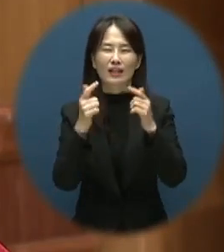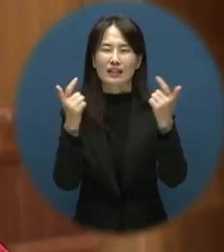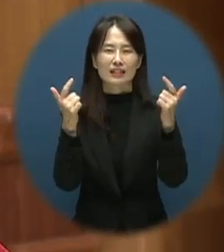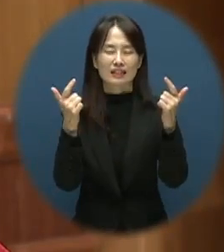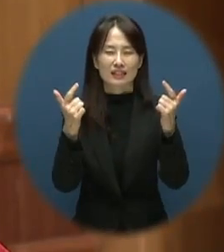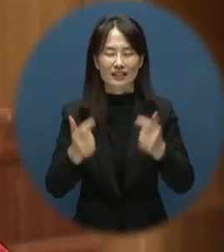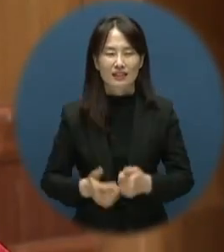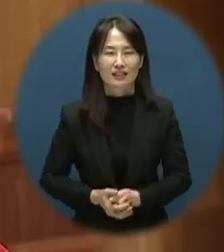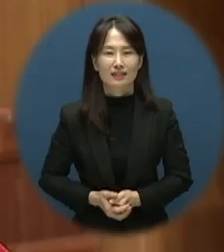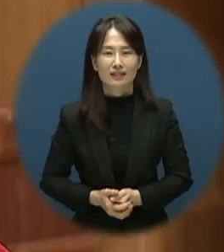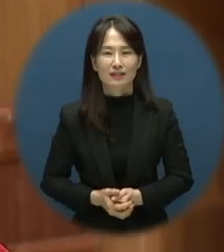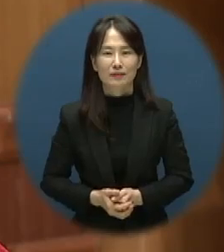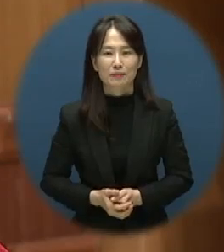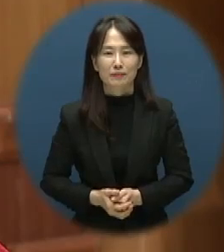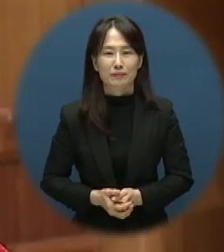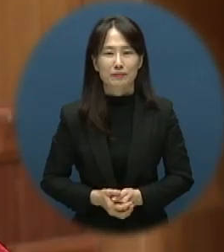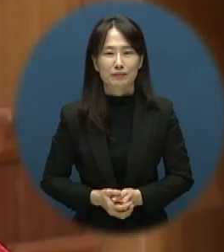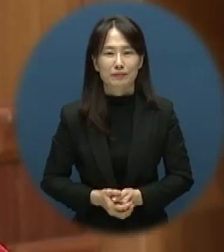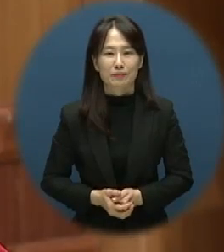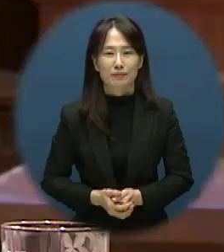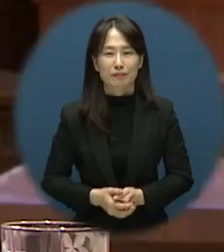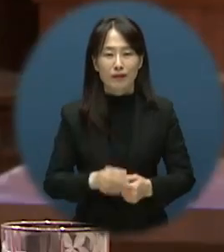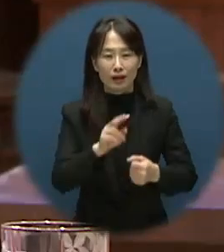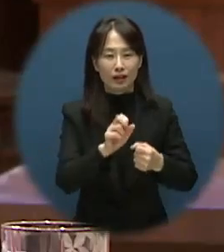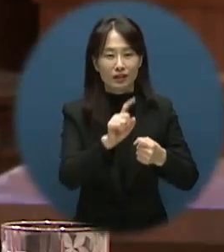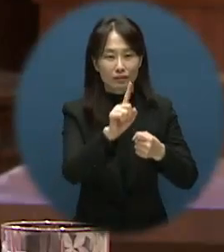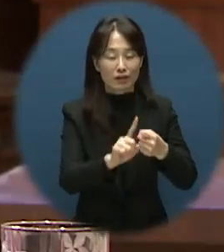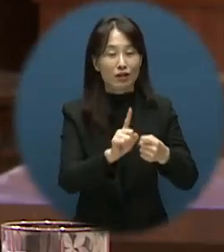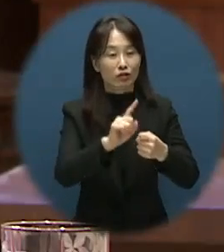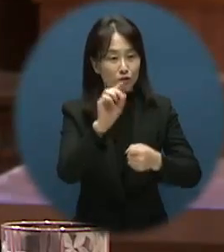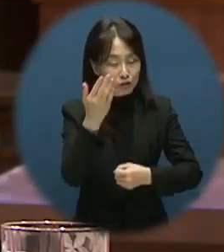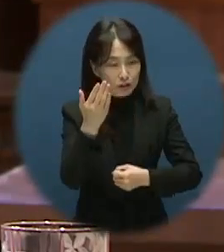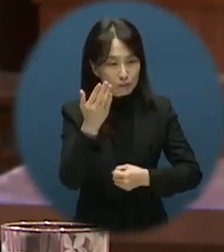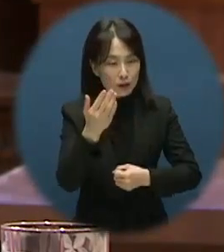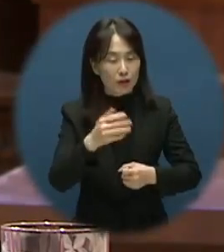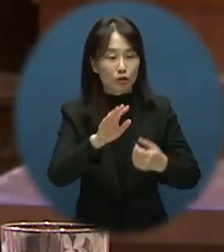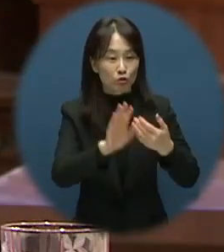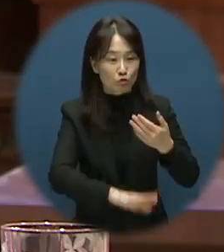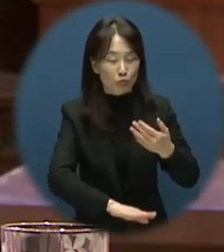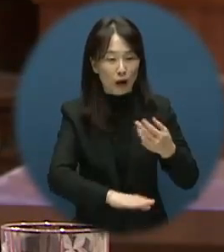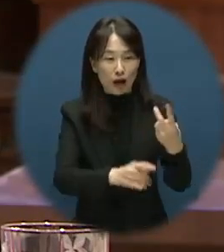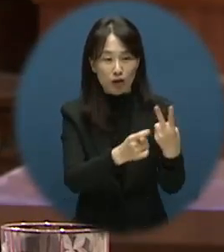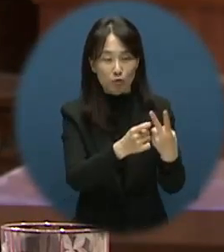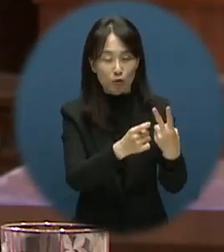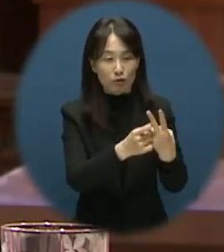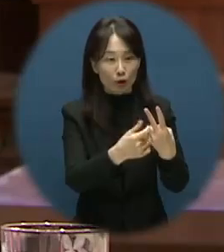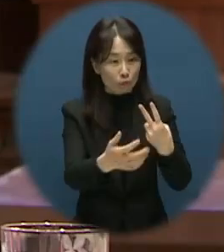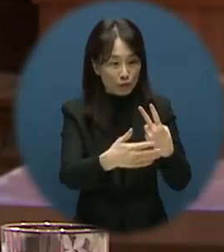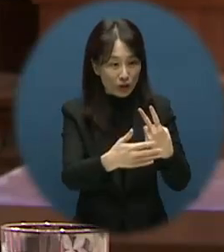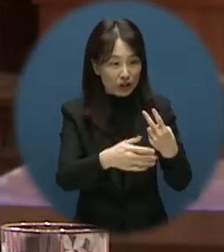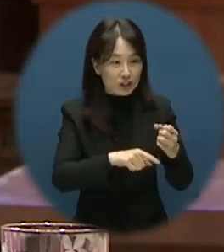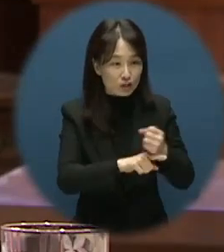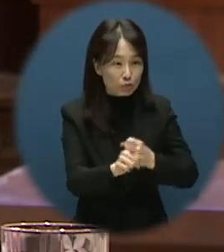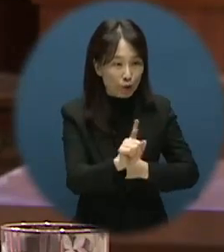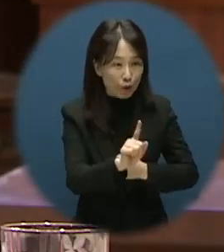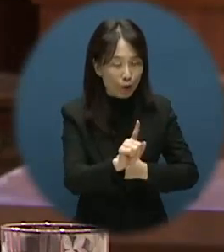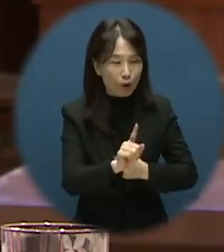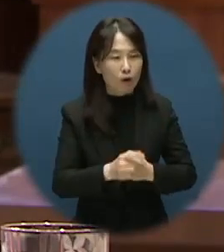것 같아요. 그러니까. 21년이 됐음에도 불구하고 아직 후배 2호가 없다는 얘기는